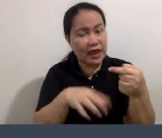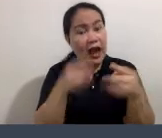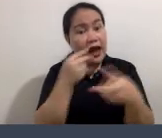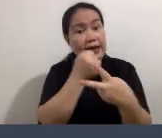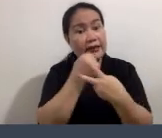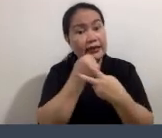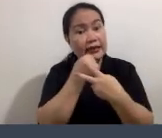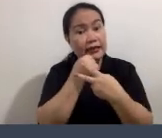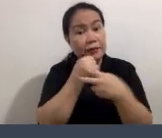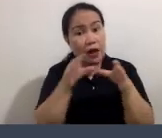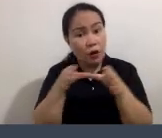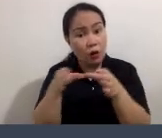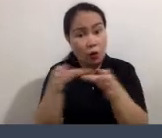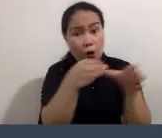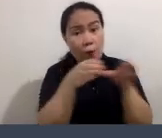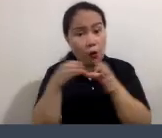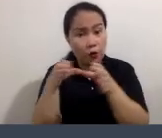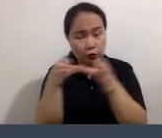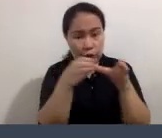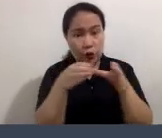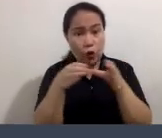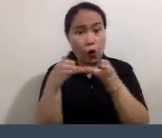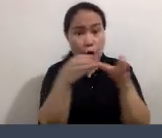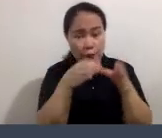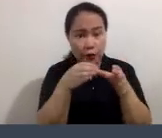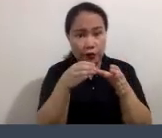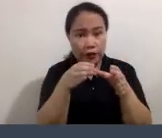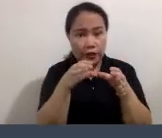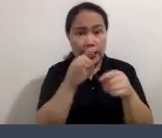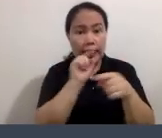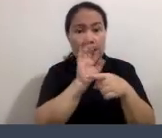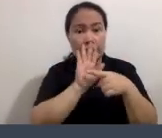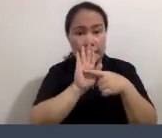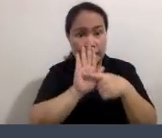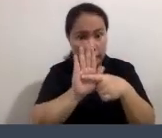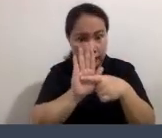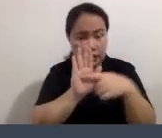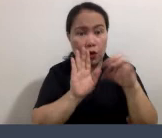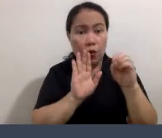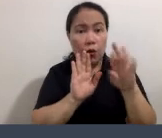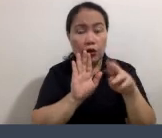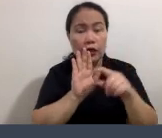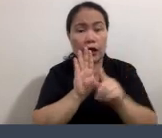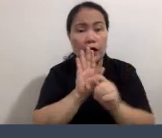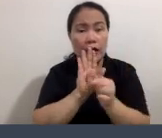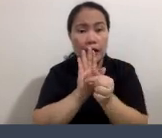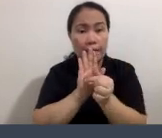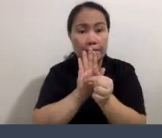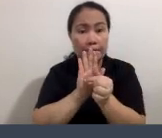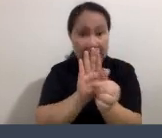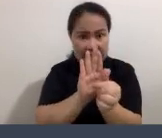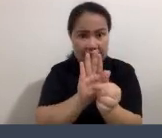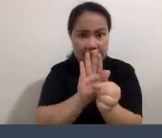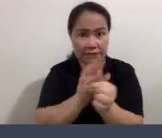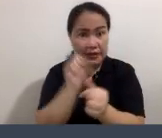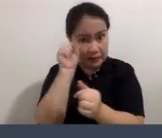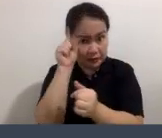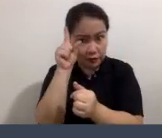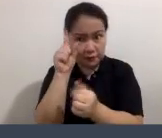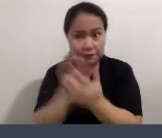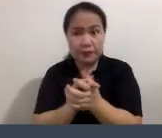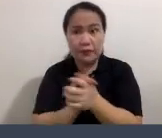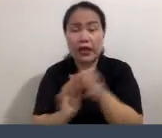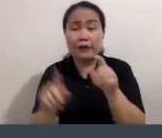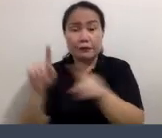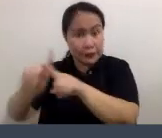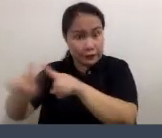i-add mo pa rin kasi same sign yon. And then, keep. Negative ang sagot mo ngayon kasi pareho na silang negative. Next.